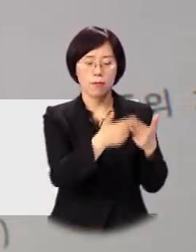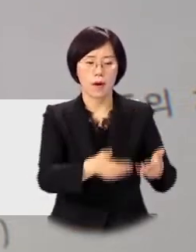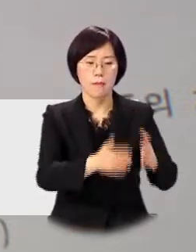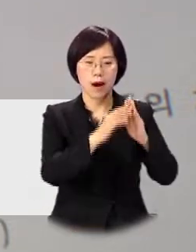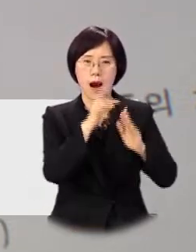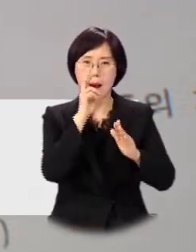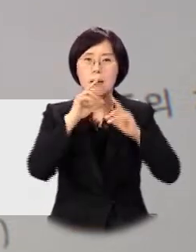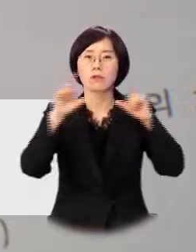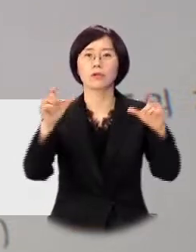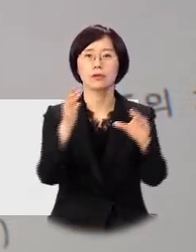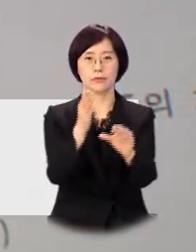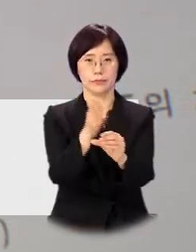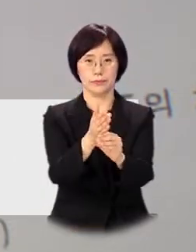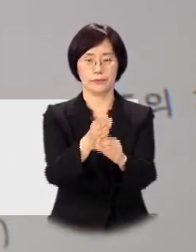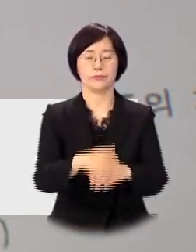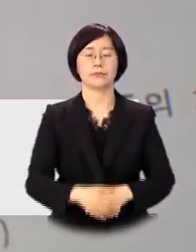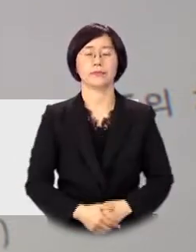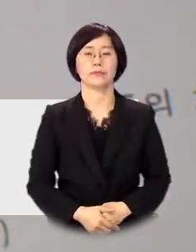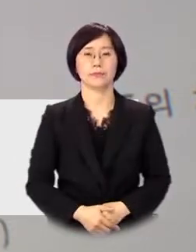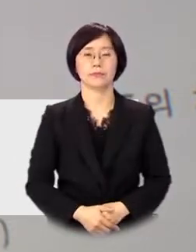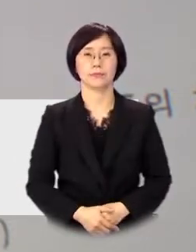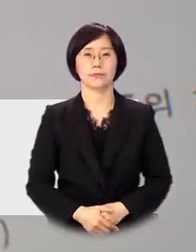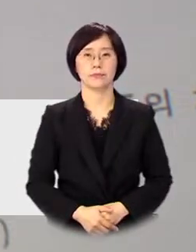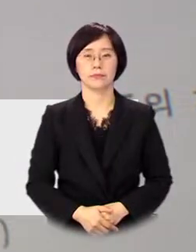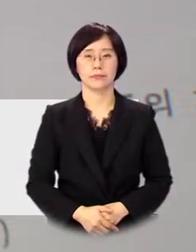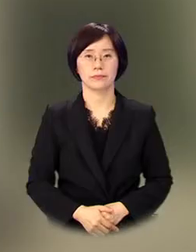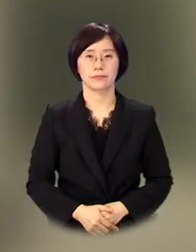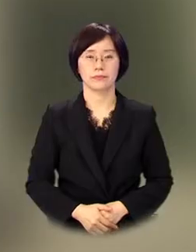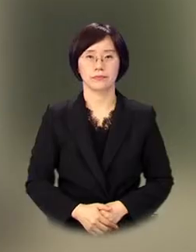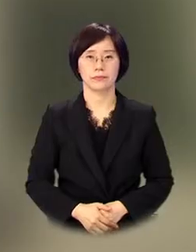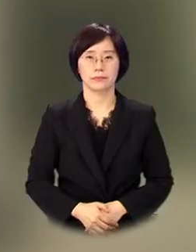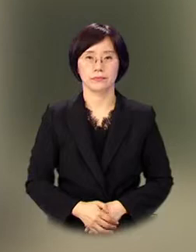만든 것이라 주장합니다. 보도에 박정 기자입니다.